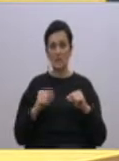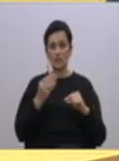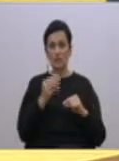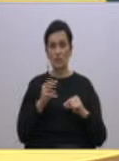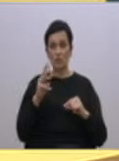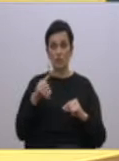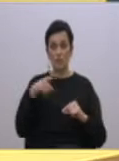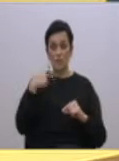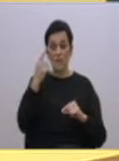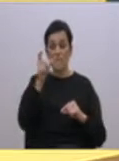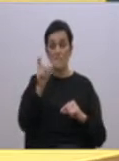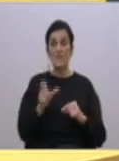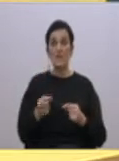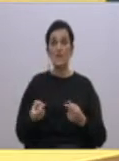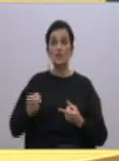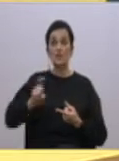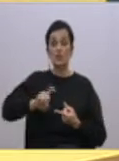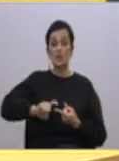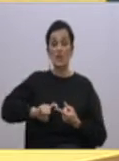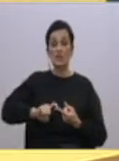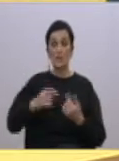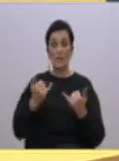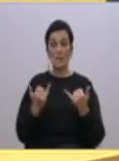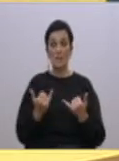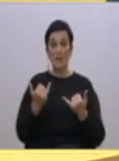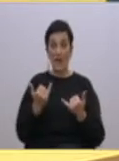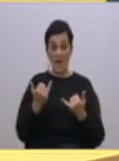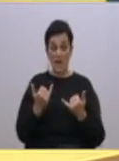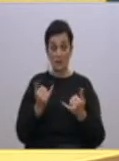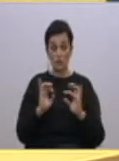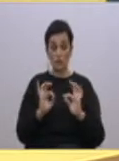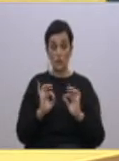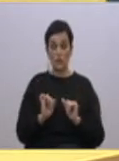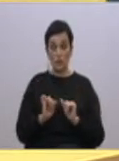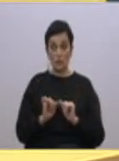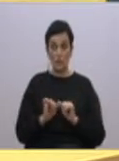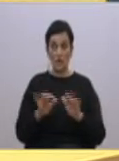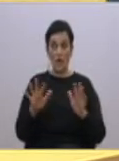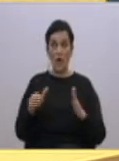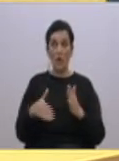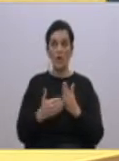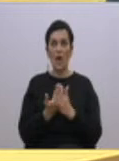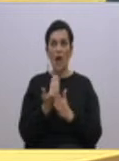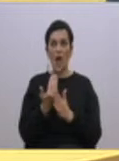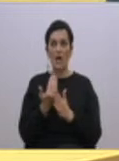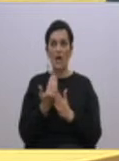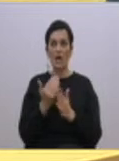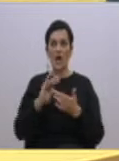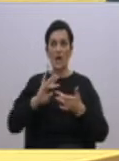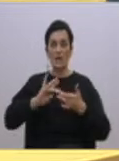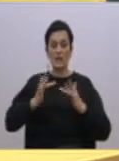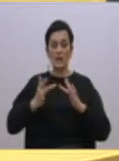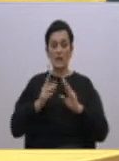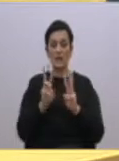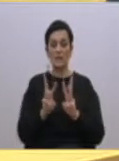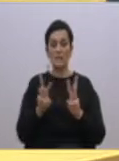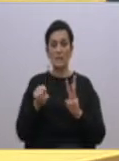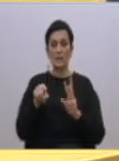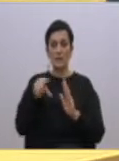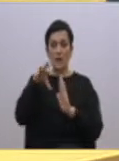შუშნელი პირების შესახებ, სწორედ დღეს გაუშვით ახალი ინტერაქტიული პლატფორმა,